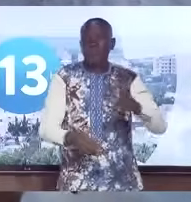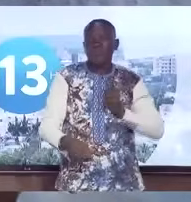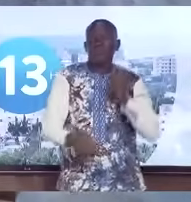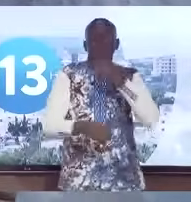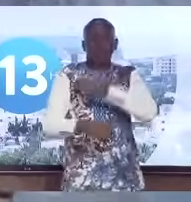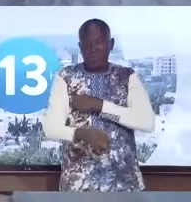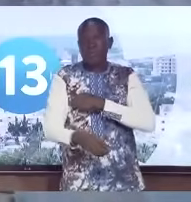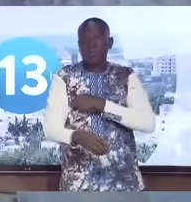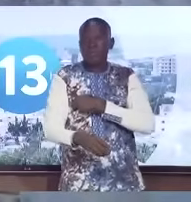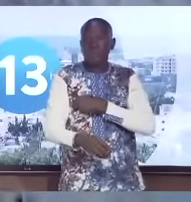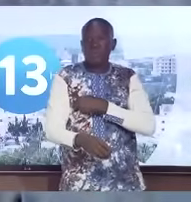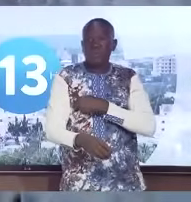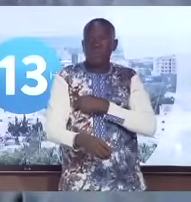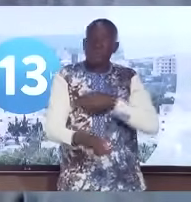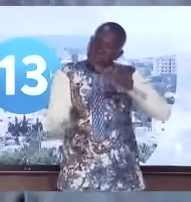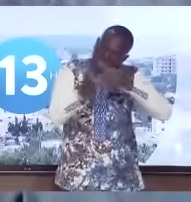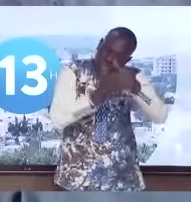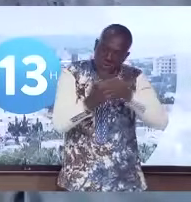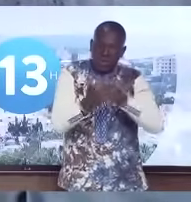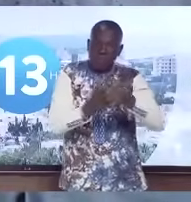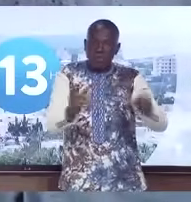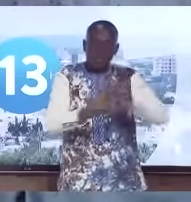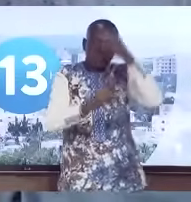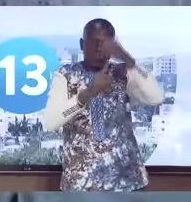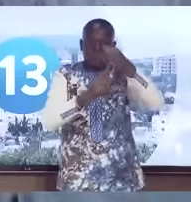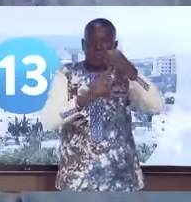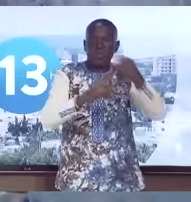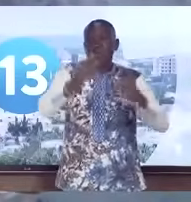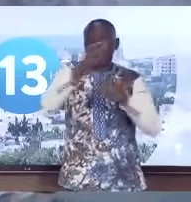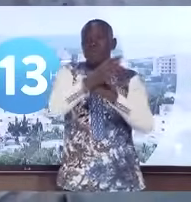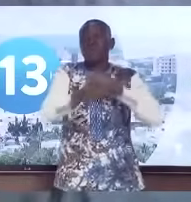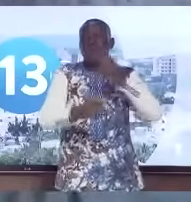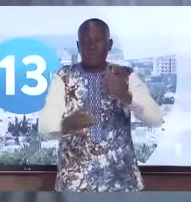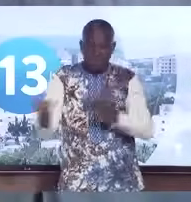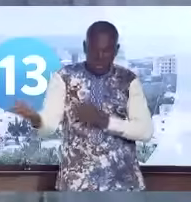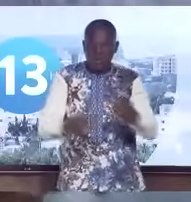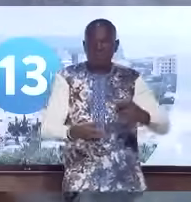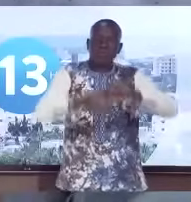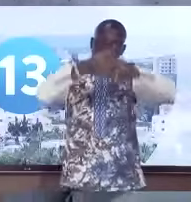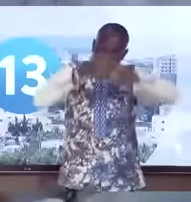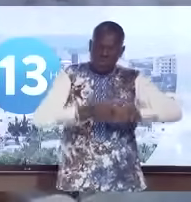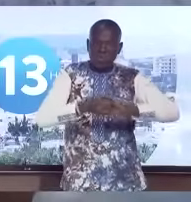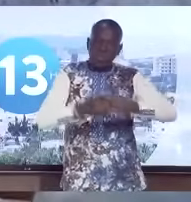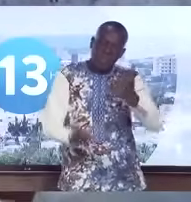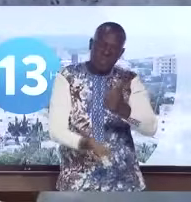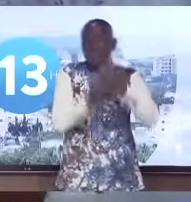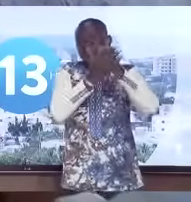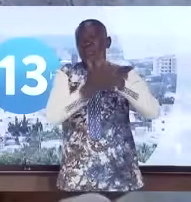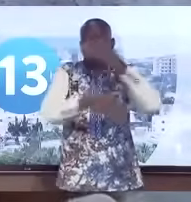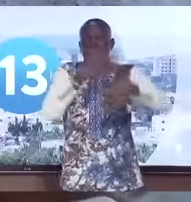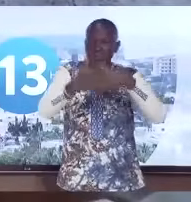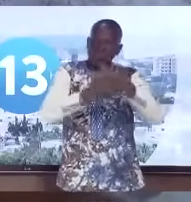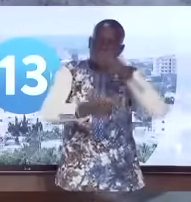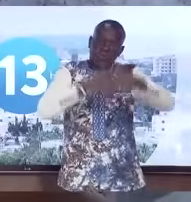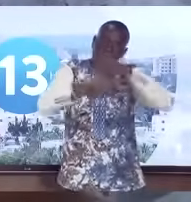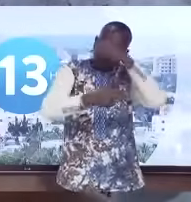compatriotes qui sont éprouvés par la situation sécuritaire reçoivent donc la solidarité et l'assistance de toute la nation,